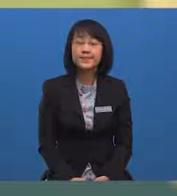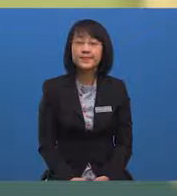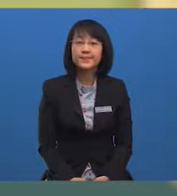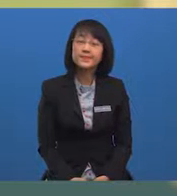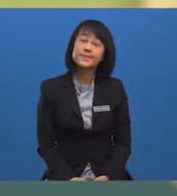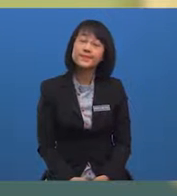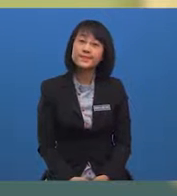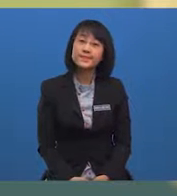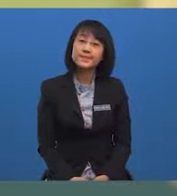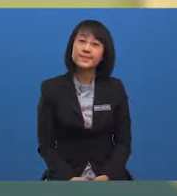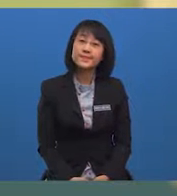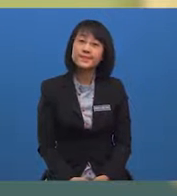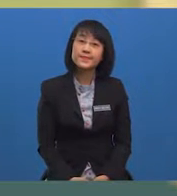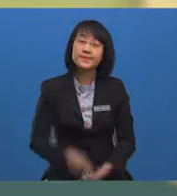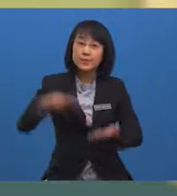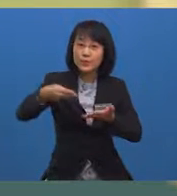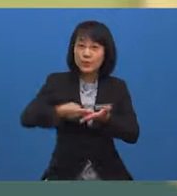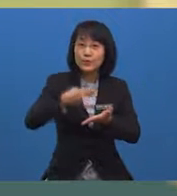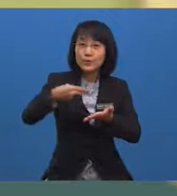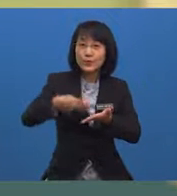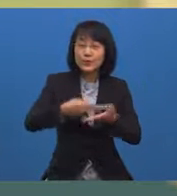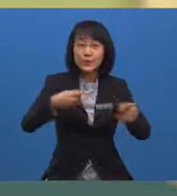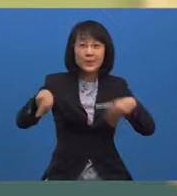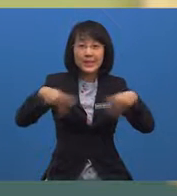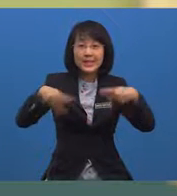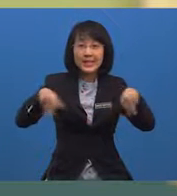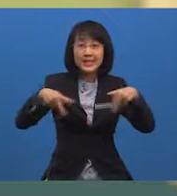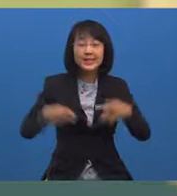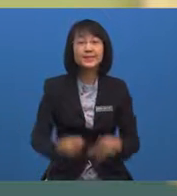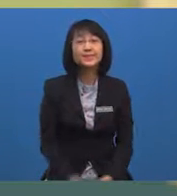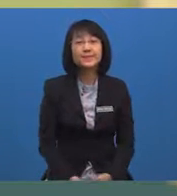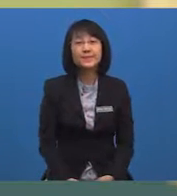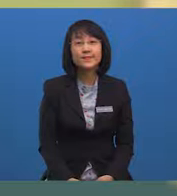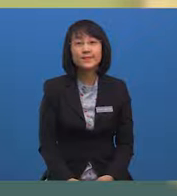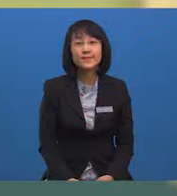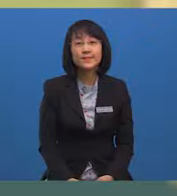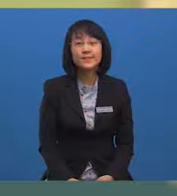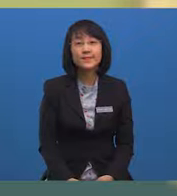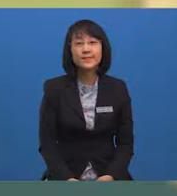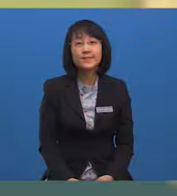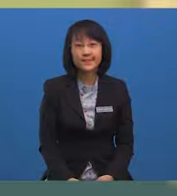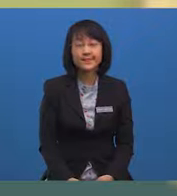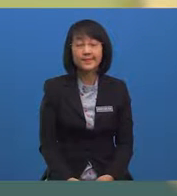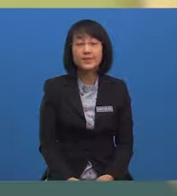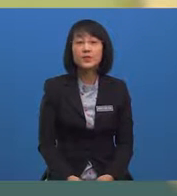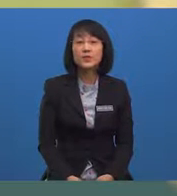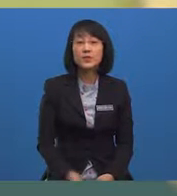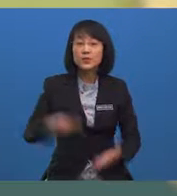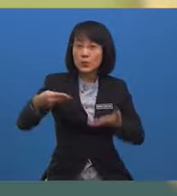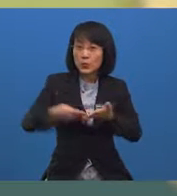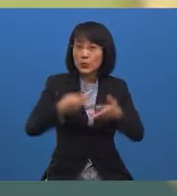Yang kelima, sudu plastik. Ini sudu plastik, ya murid-murid. Jangan ambil sudu besi.